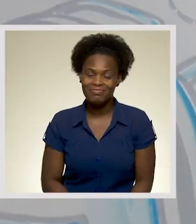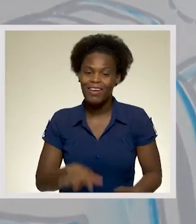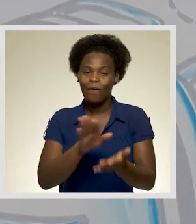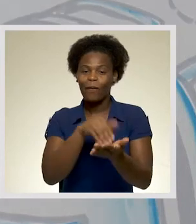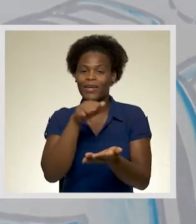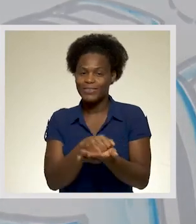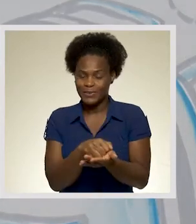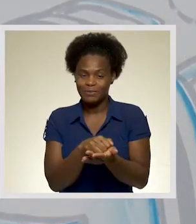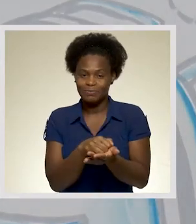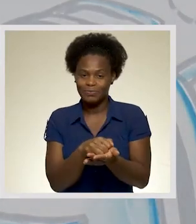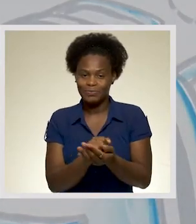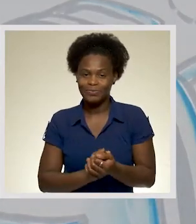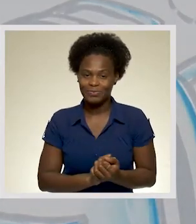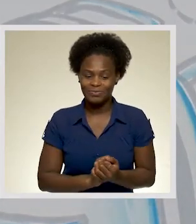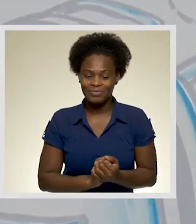On corrige.